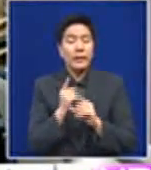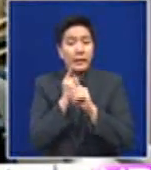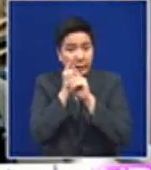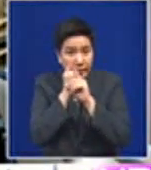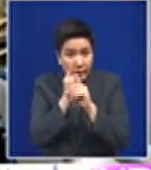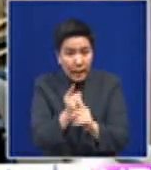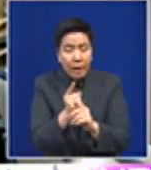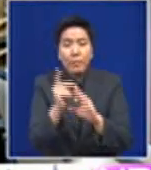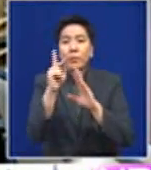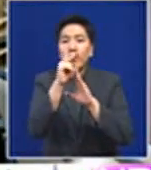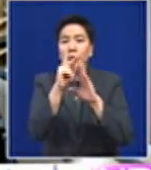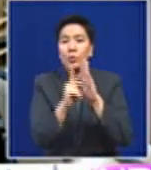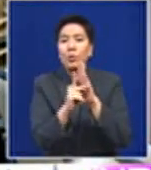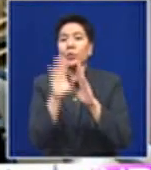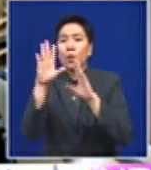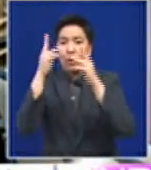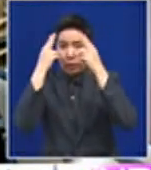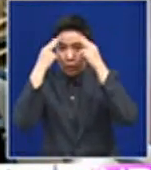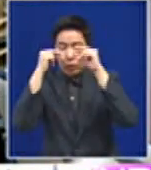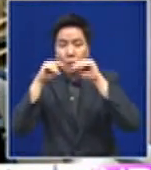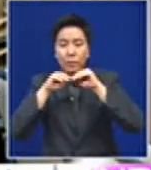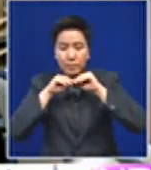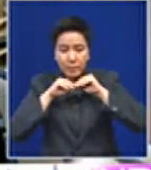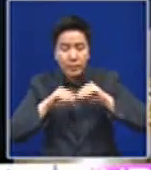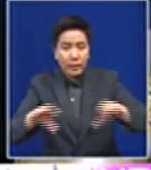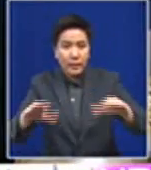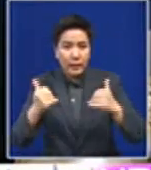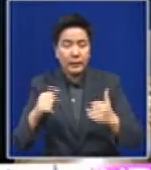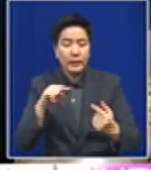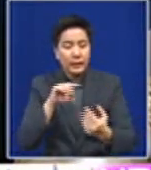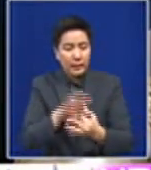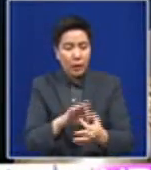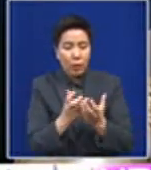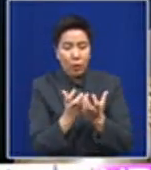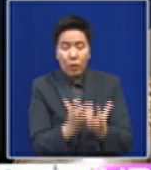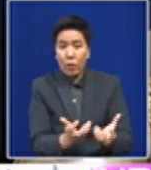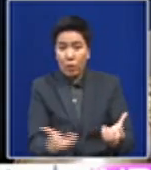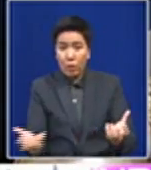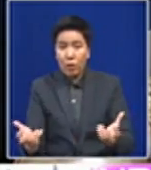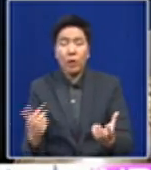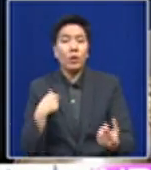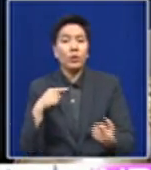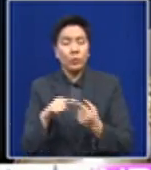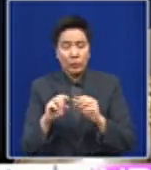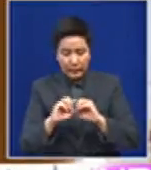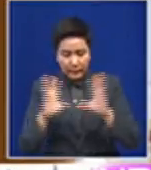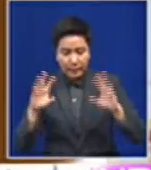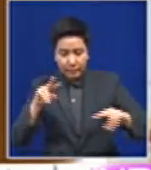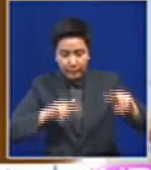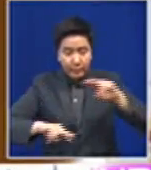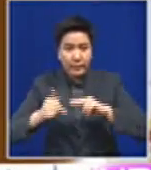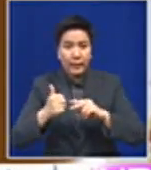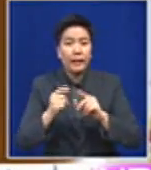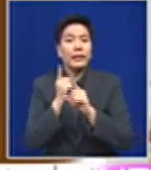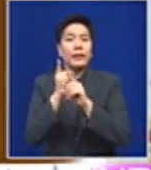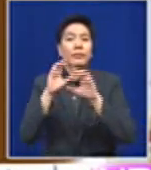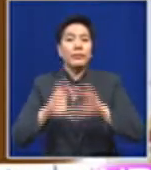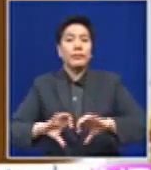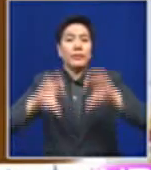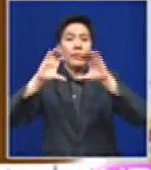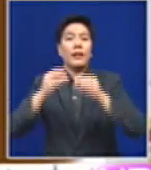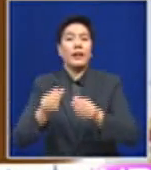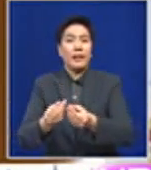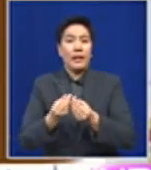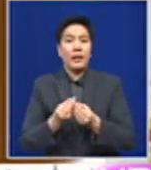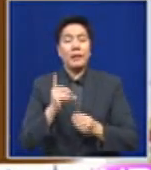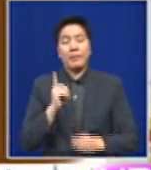ที่กำหนดในระเบียบสำนักนายกรัฐมนตรีว่าด้วยการพัสดุและระบบที่เกี่ยวข้องด้วยความโปร่งใสตามที่รัฐบาลกำหนดเป็